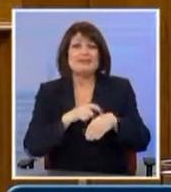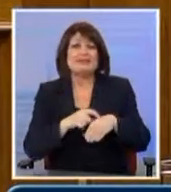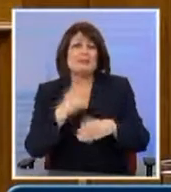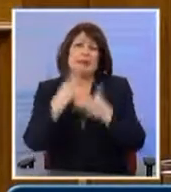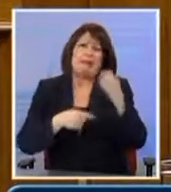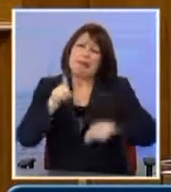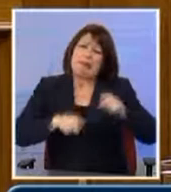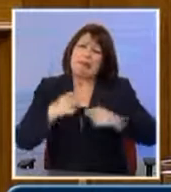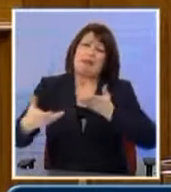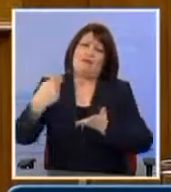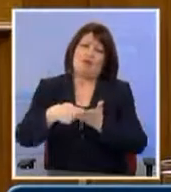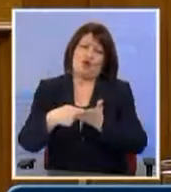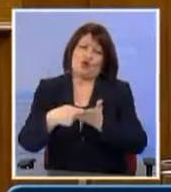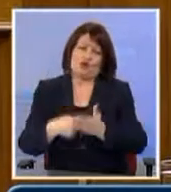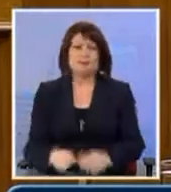ελλιπώς.